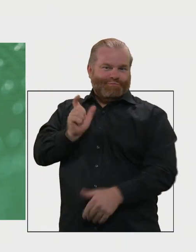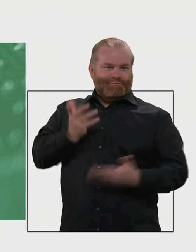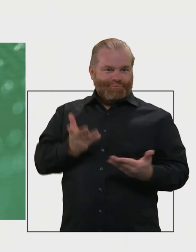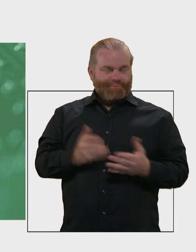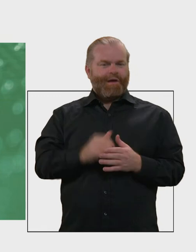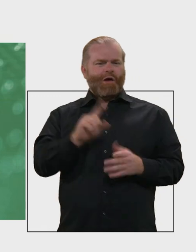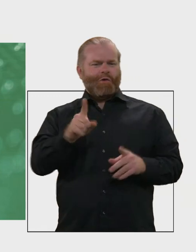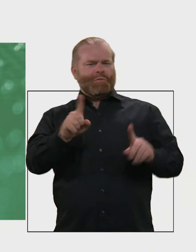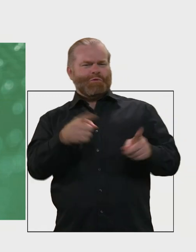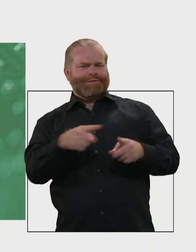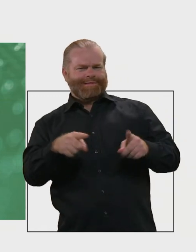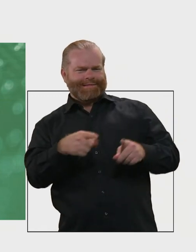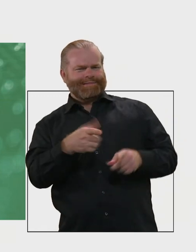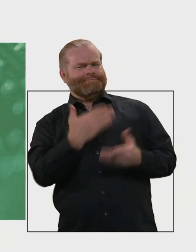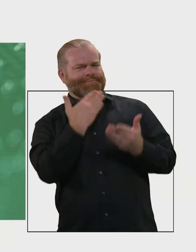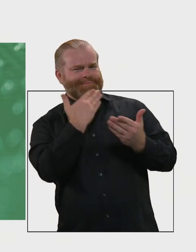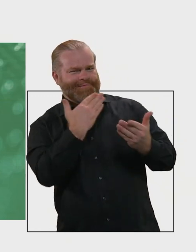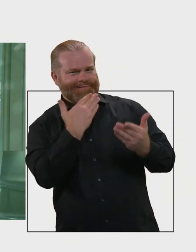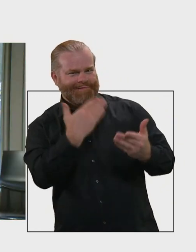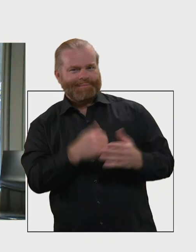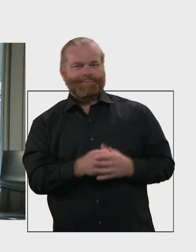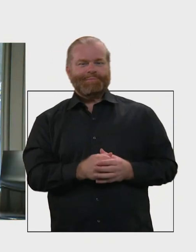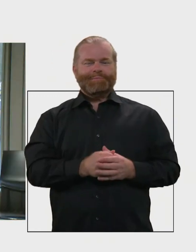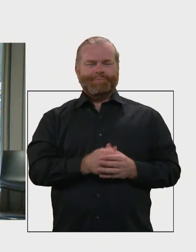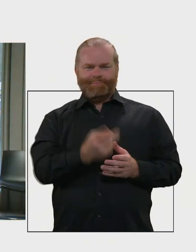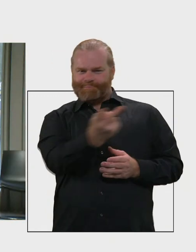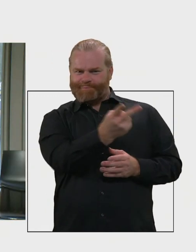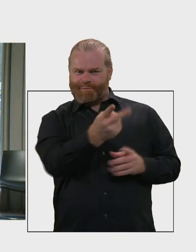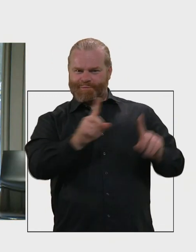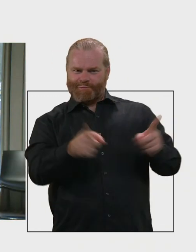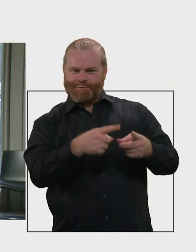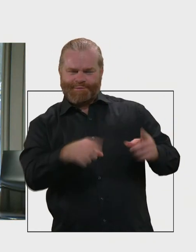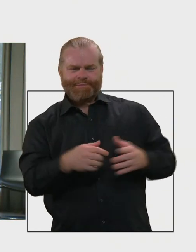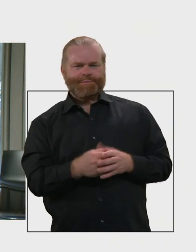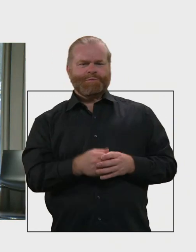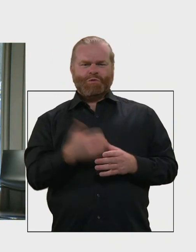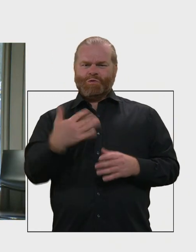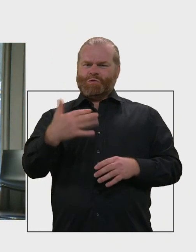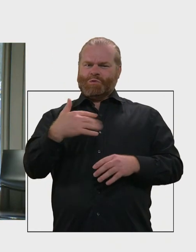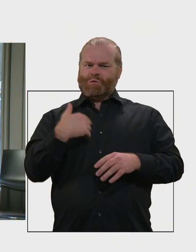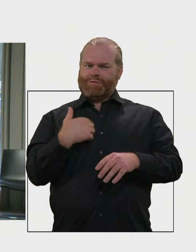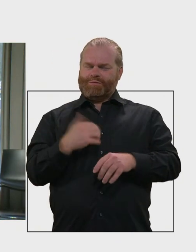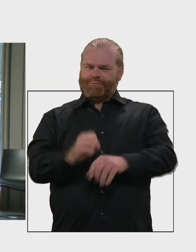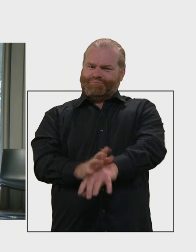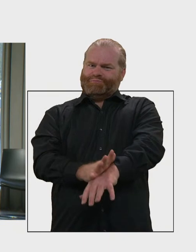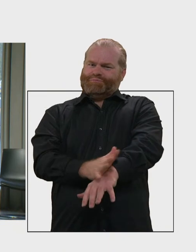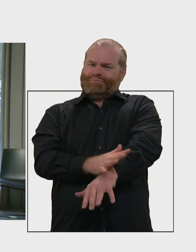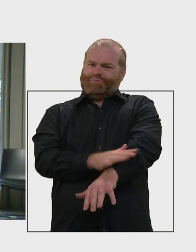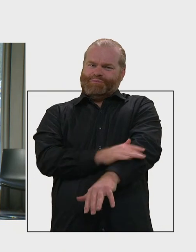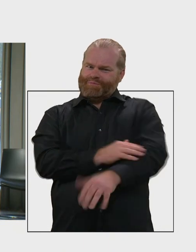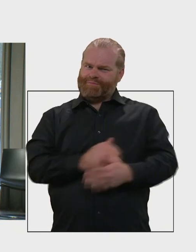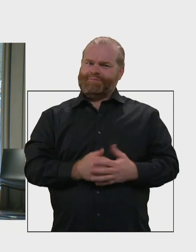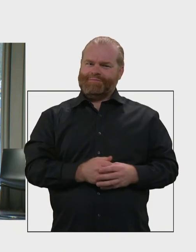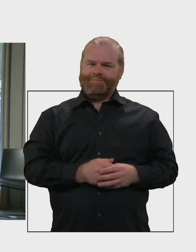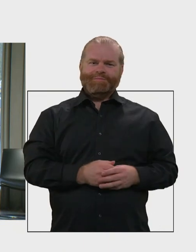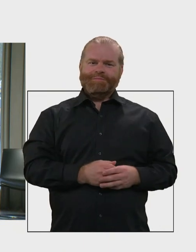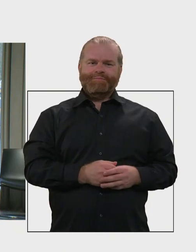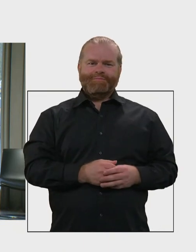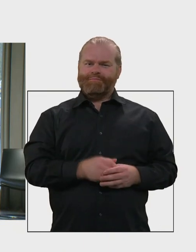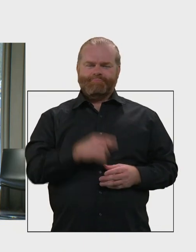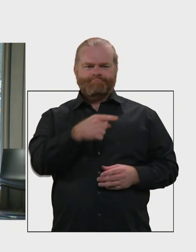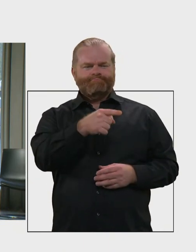mir wirklich richtig unter die Haut gegangen gerade, Ave Maria, was ist echt so ein ganz besonderes Stück. Ist nämlich eine Komposition, beziehungsweise eine Kooperation zwischen